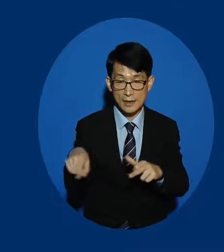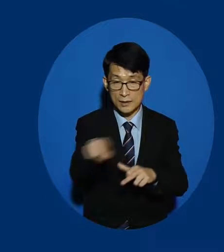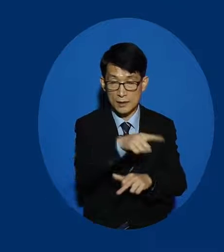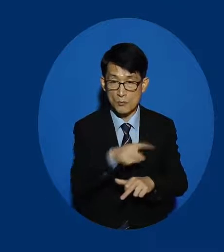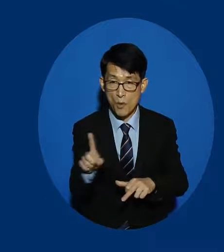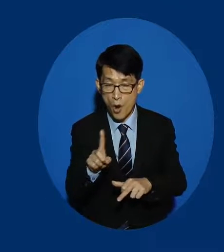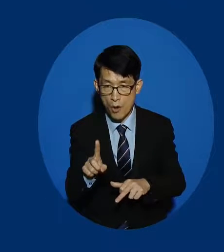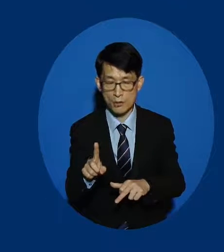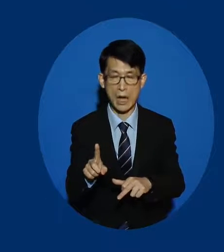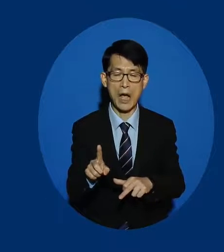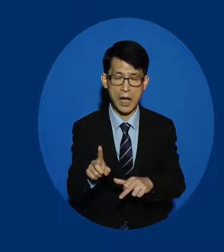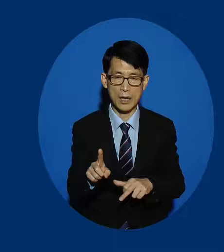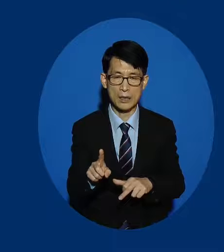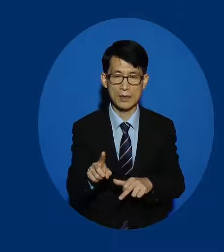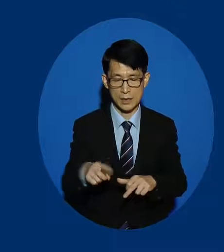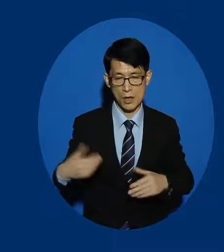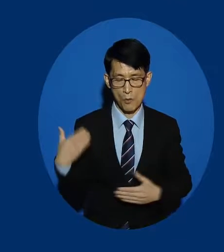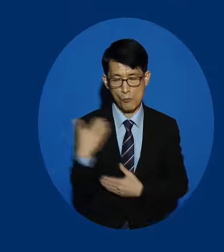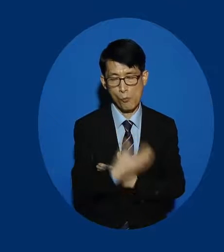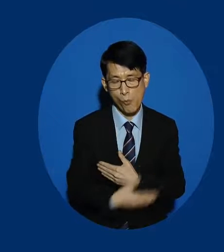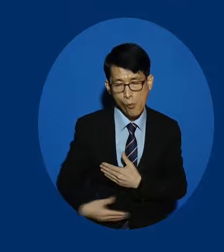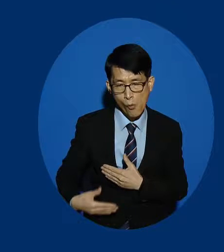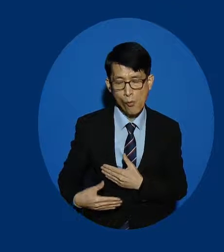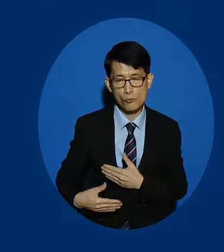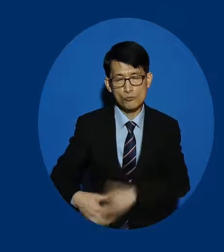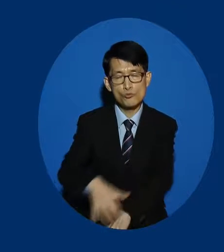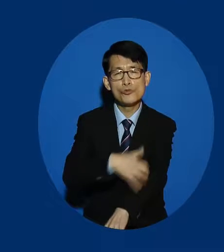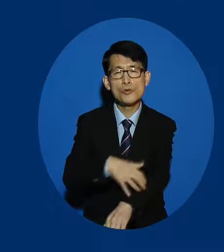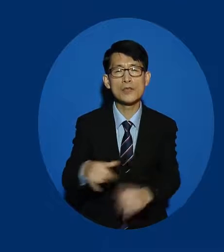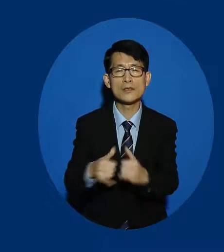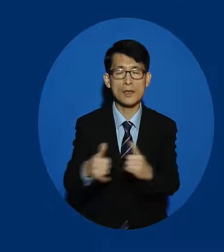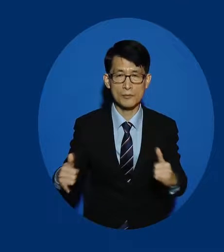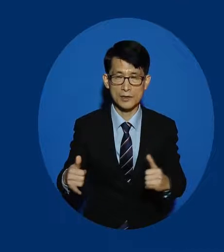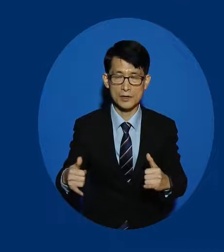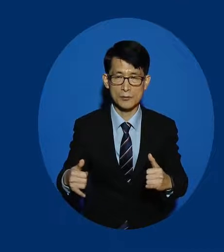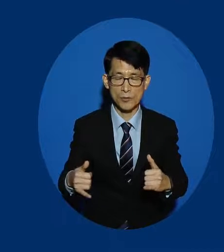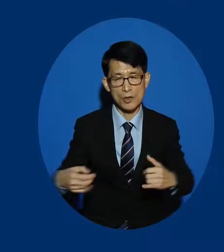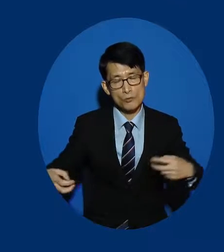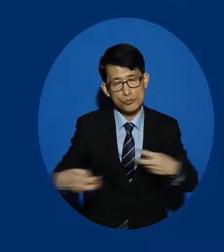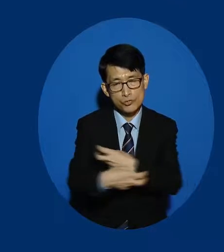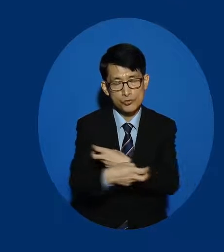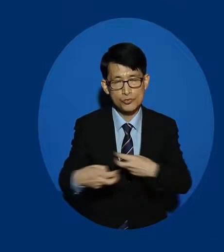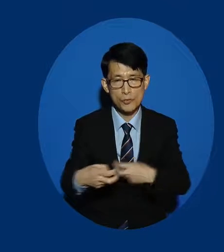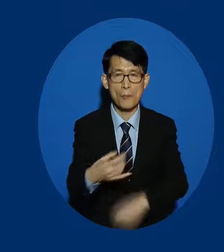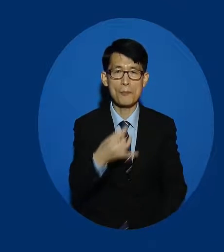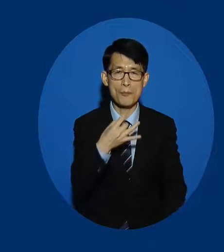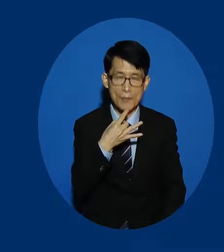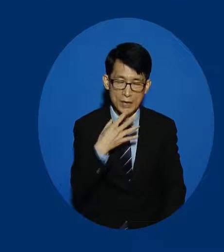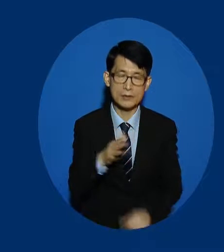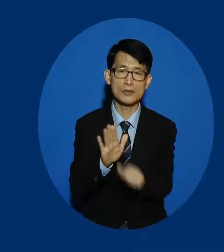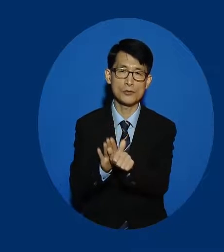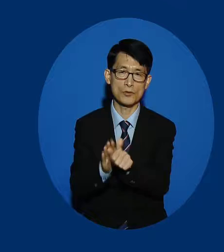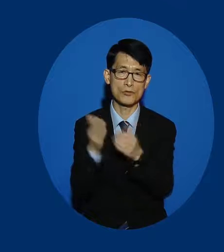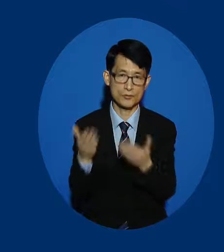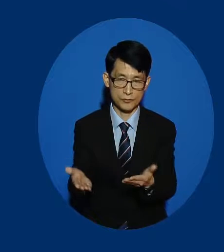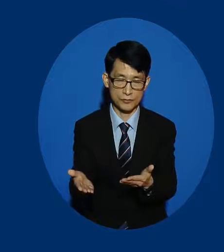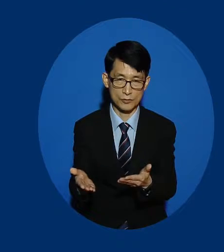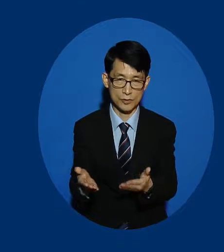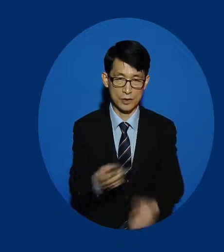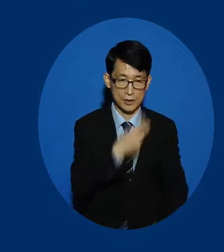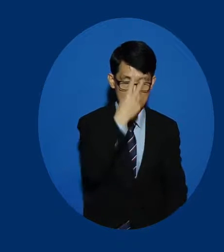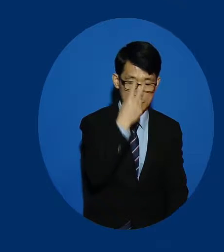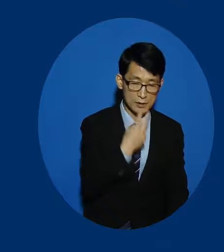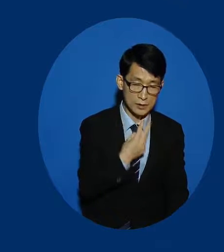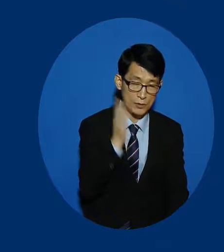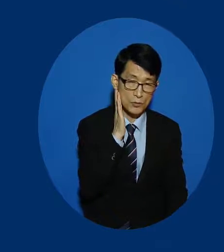있고 감각장애인들의 그런 굉장히 수동적인 모습이 감각장애인들에게 수동적인 모습으로 비춰져 있어서 변화하는